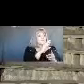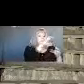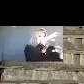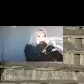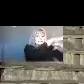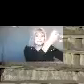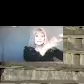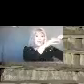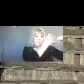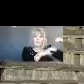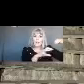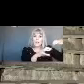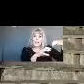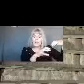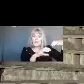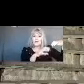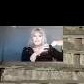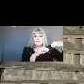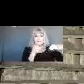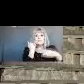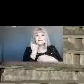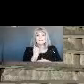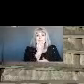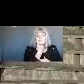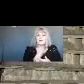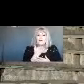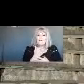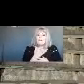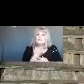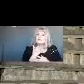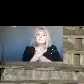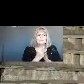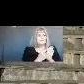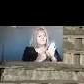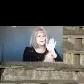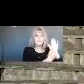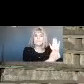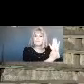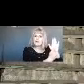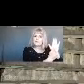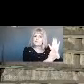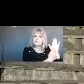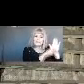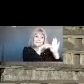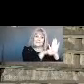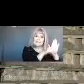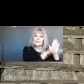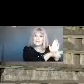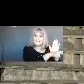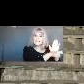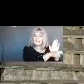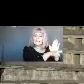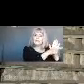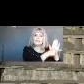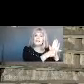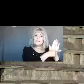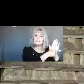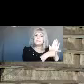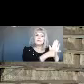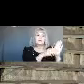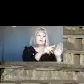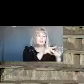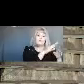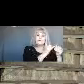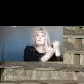Israel. En Jesus het begin met 12 apostels. Dis 'n simboliese getal om te wys dat hierdie beweging is